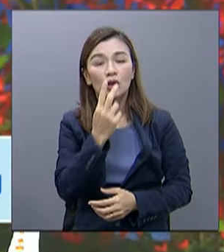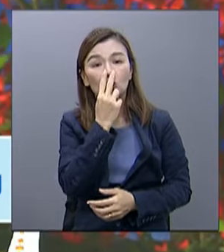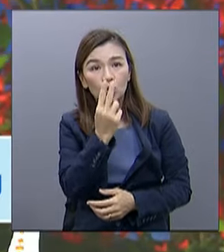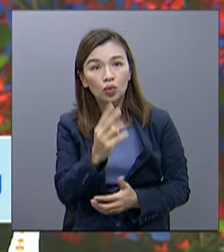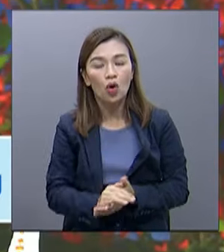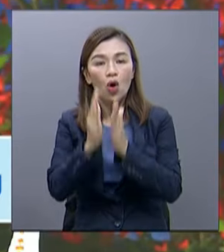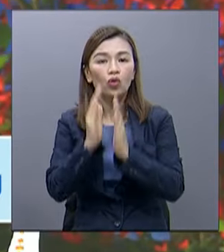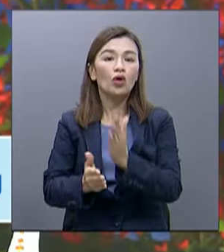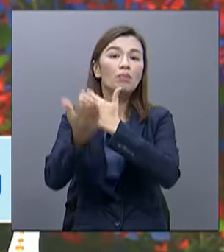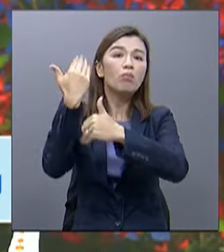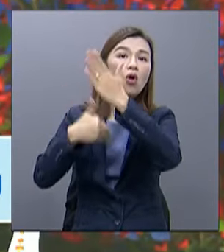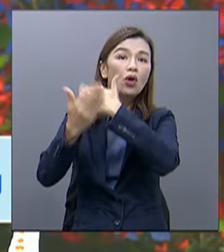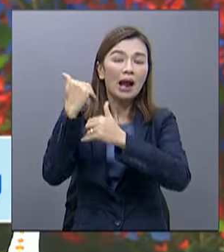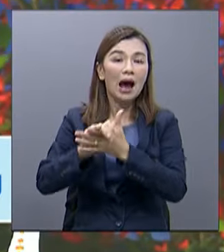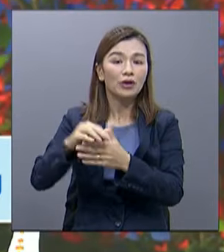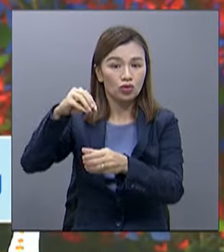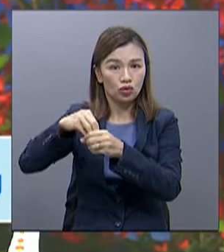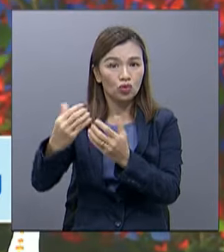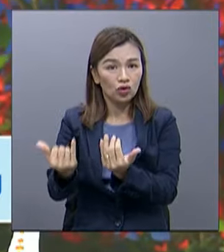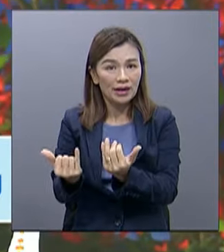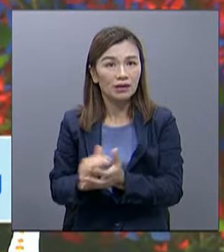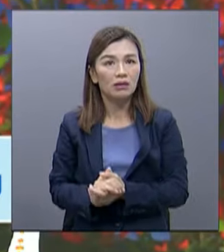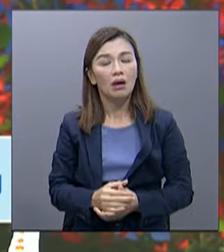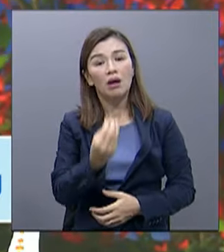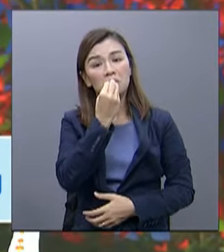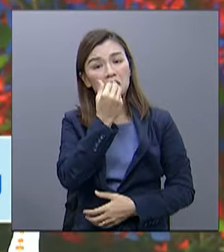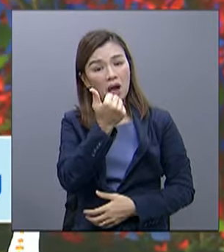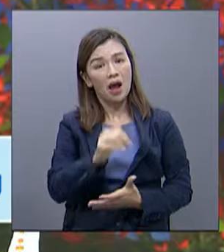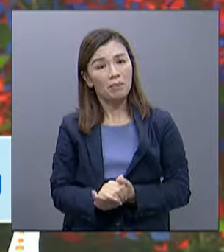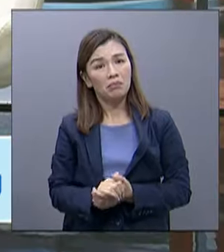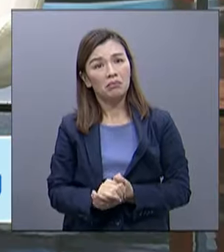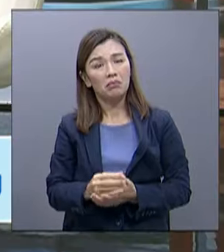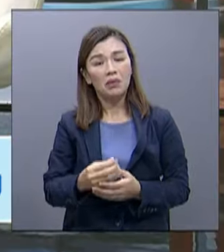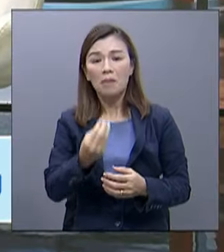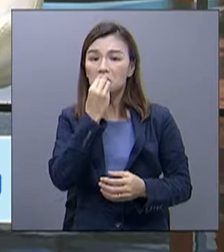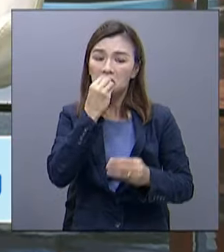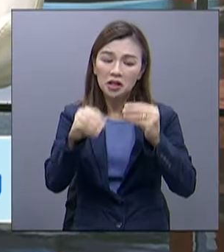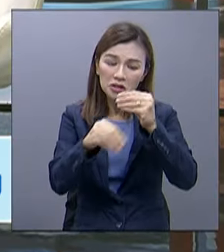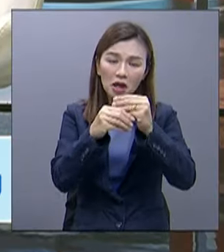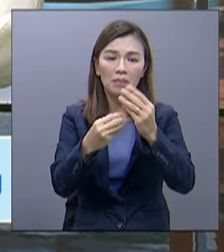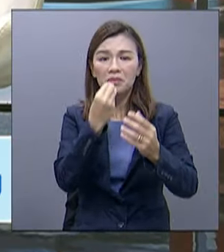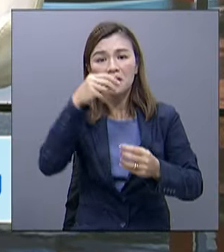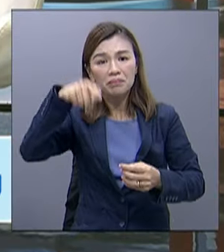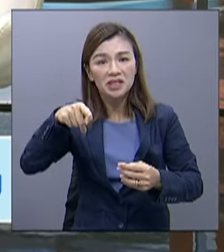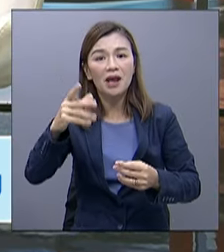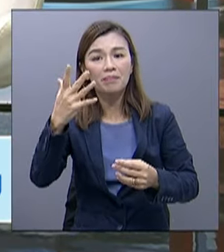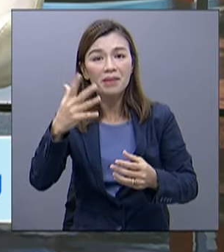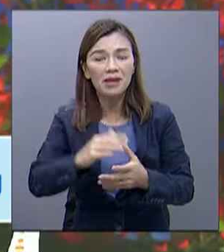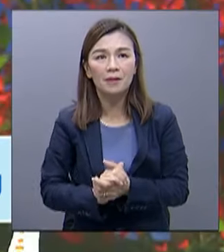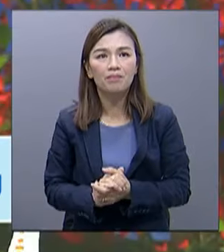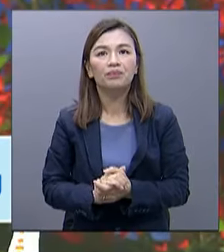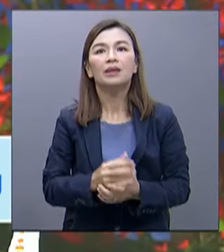เนี่ยคนสมัยก่อนที่ยังมีชีวิตอยู่ในปัจจุบันเคือเาเก็อายุยืนแบบที่ไม่ต้องใช้อาหารเสริมในยุคเด้วยซ้ำใช่มั้ยฮะดังนั้นเราต้อง